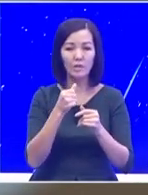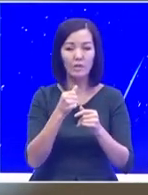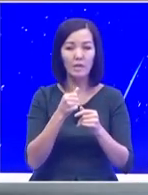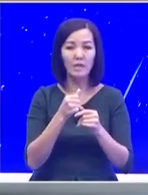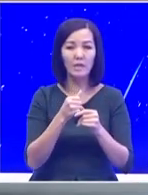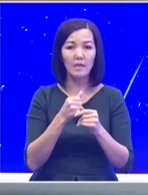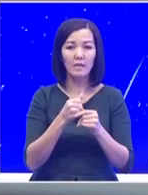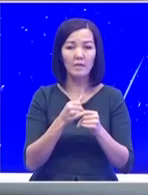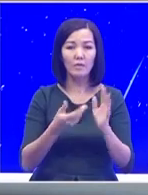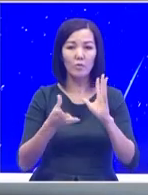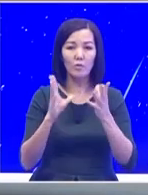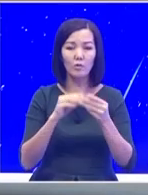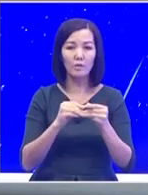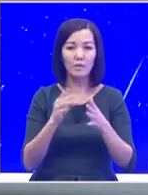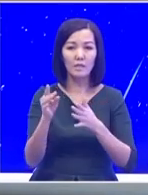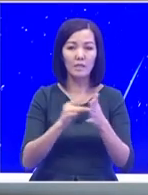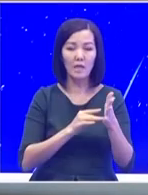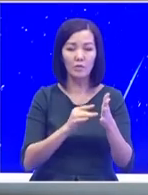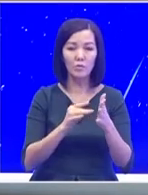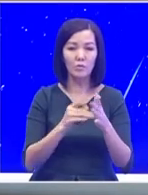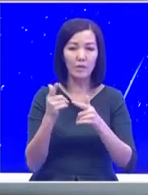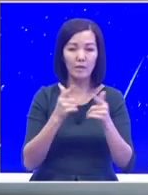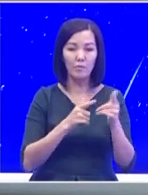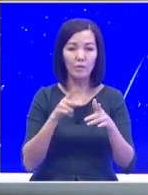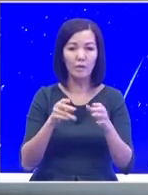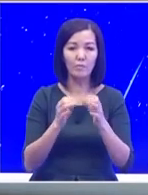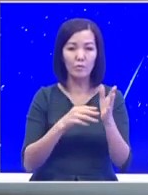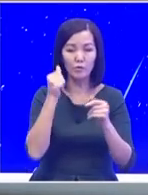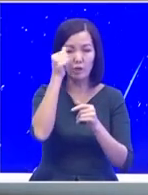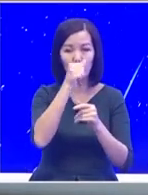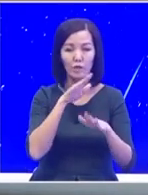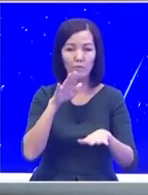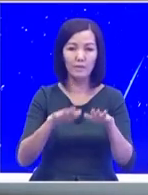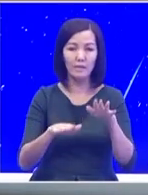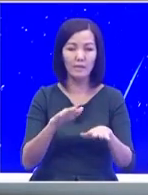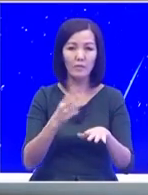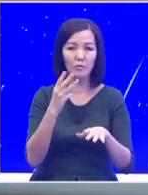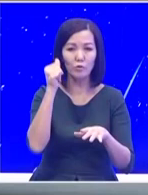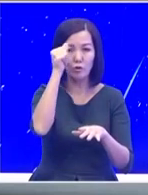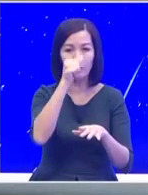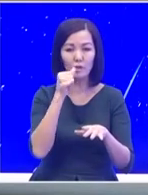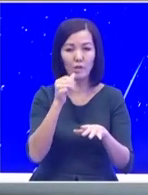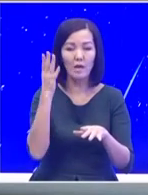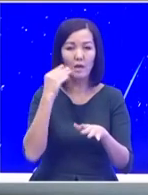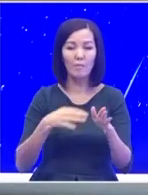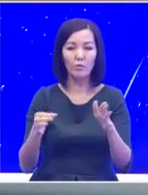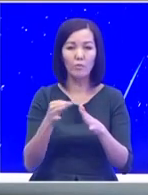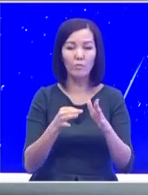жұмыстарға көрсеткіш. Жылма жыл өткізіледі. 2017 жылмен салыстырғанда 3 жыл ішінде Алматы